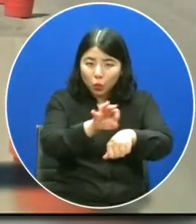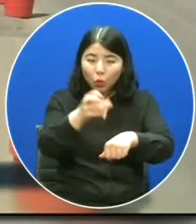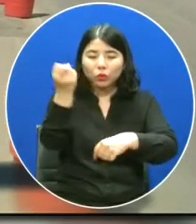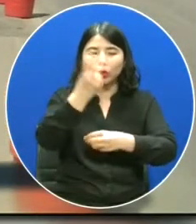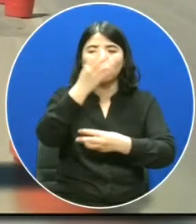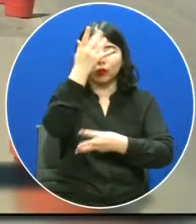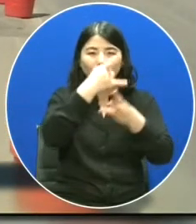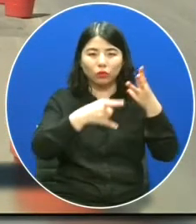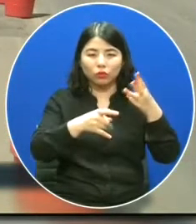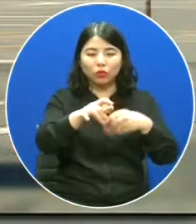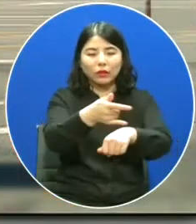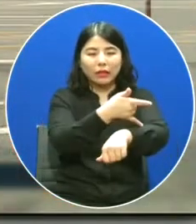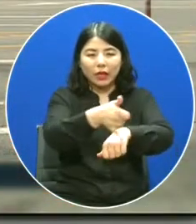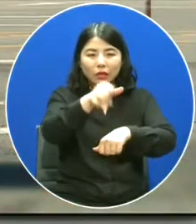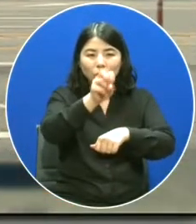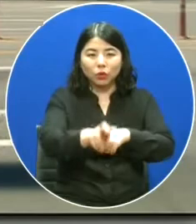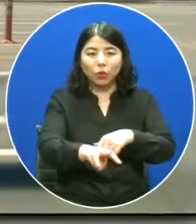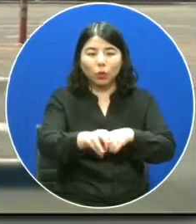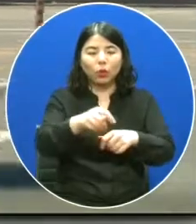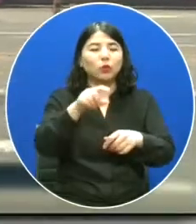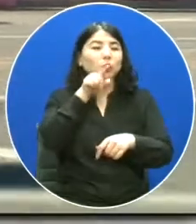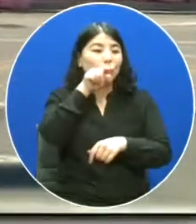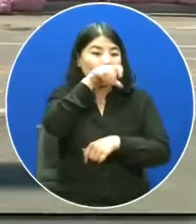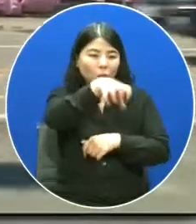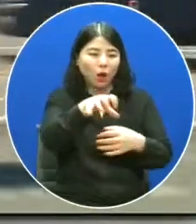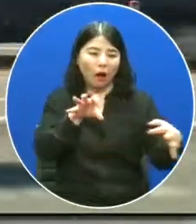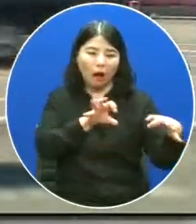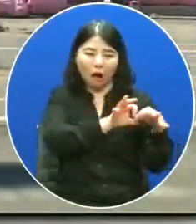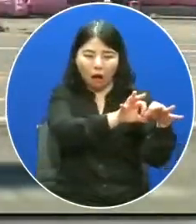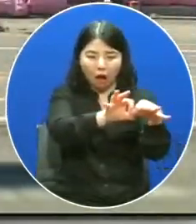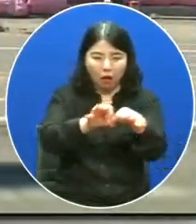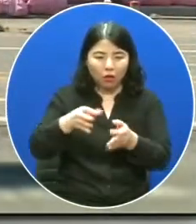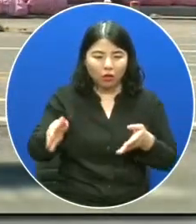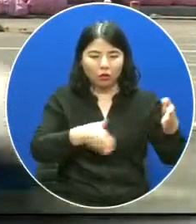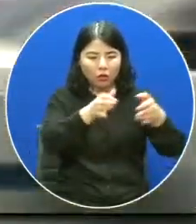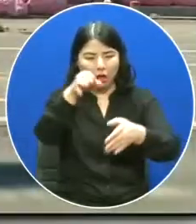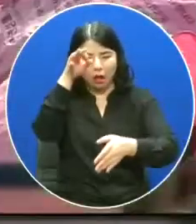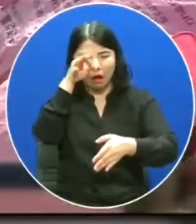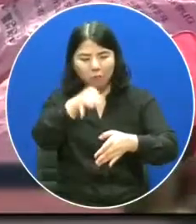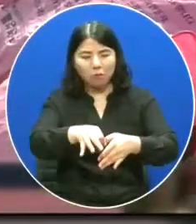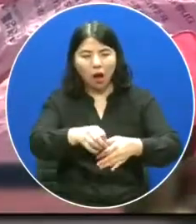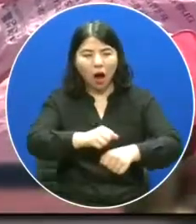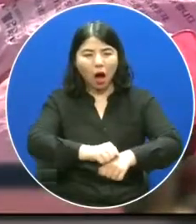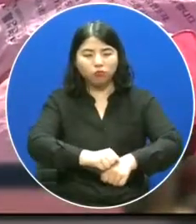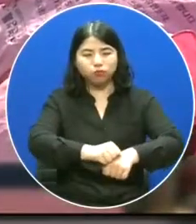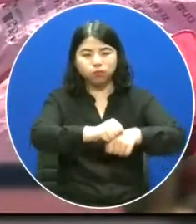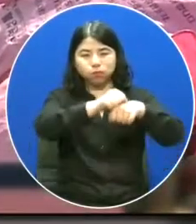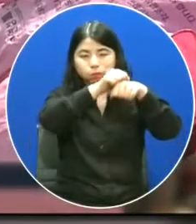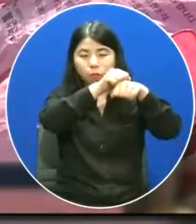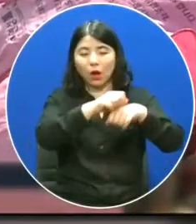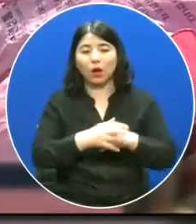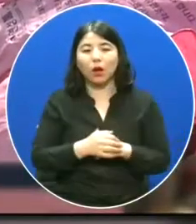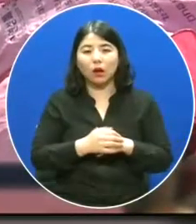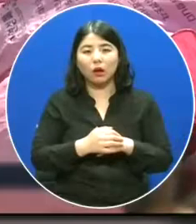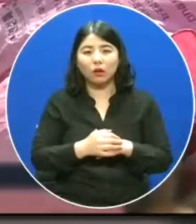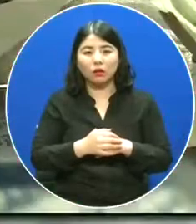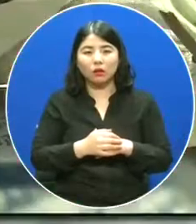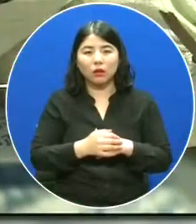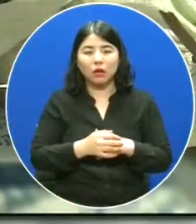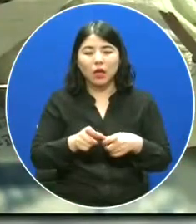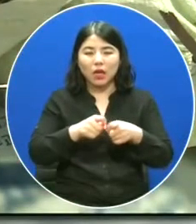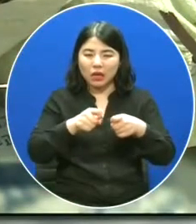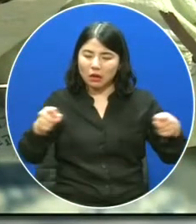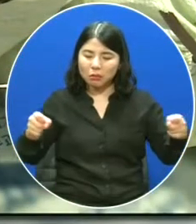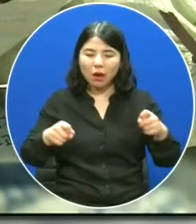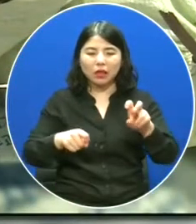오송과 세종 조치원을 잇는 도로를 가보니 인도에 마대자루들이 겹겹이 쌓여 있습니다. 길이만